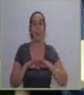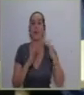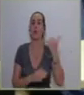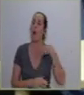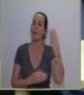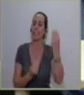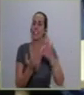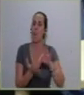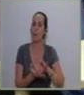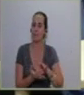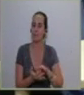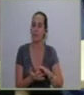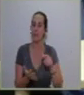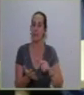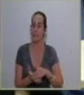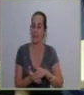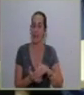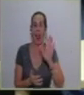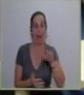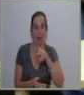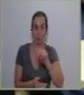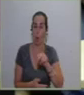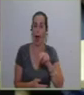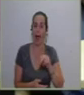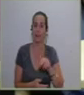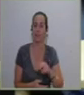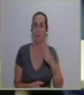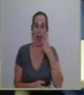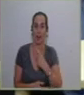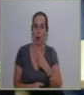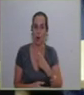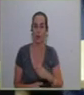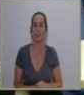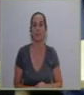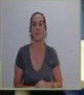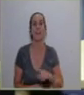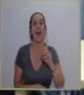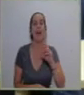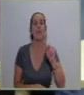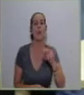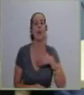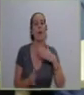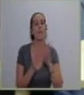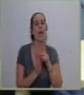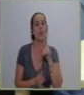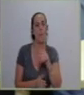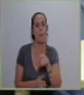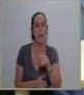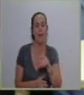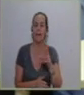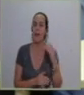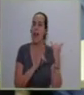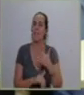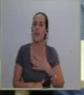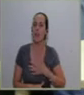אוהבים לדרג דברים. קלקול הקיבה של השנה זה אני. נוראי, נוריאל, מהקריות, מדרבק כל היום. ונואל, אנחנו ביקשנו ממך ככה להביא